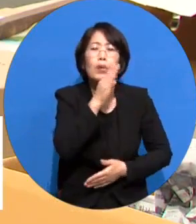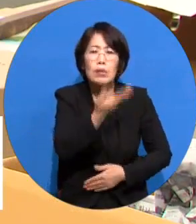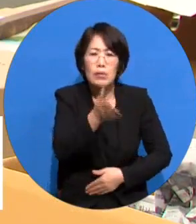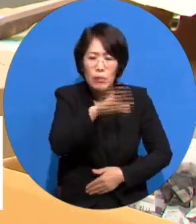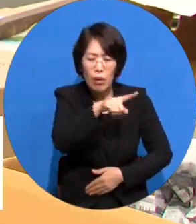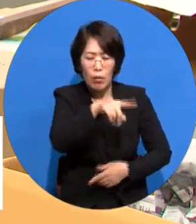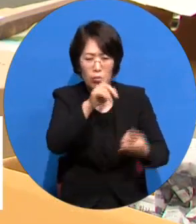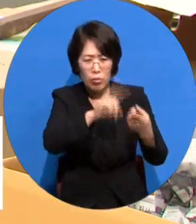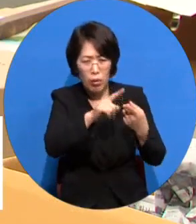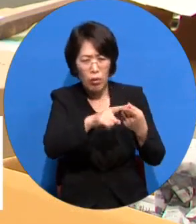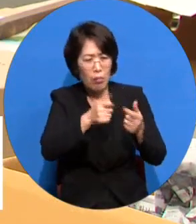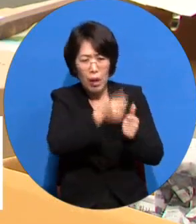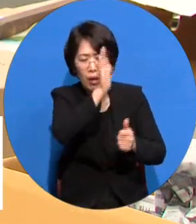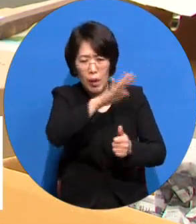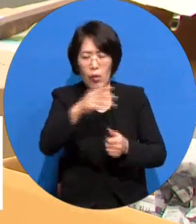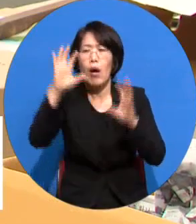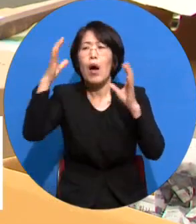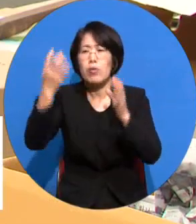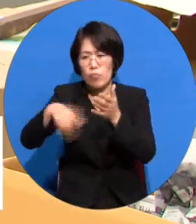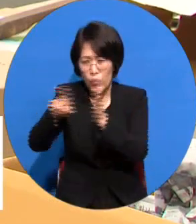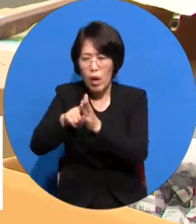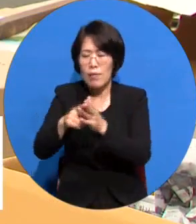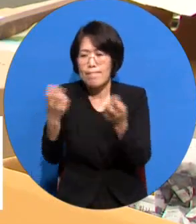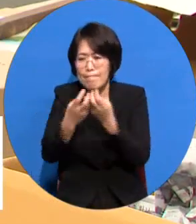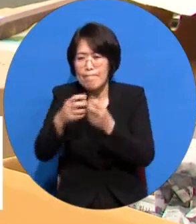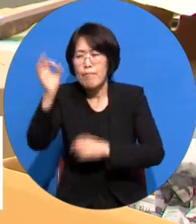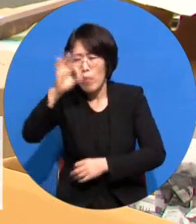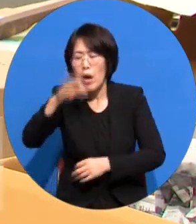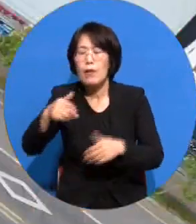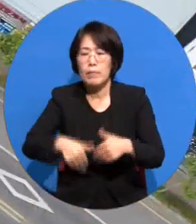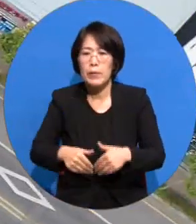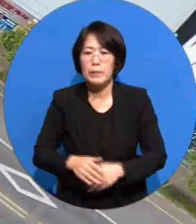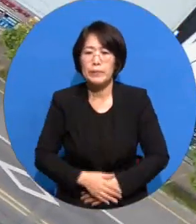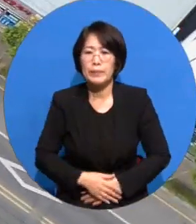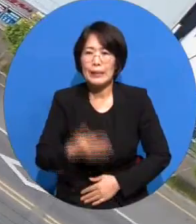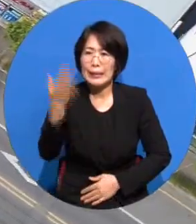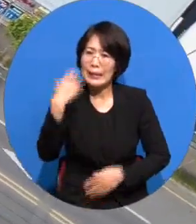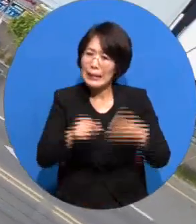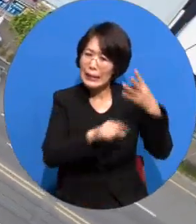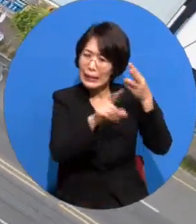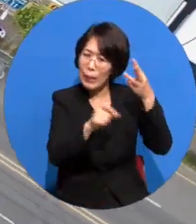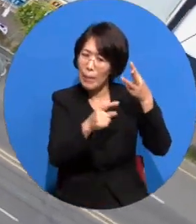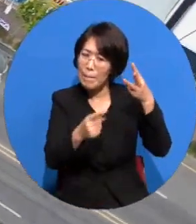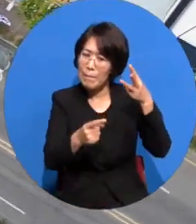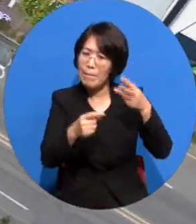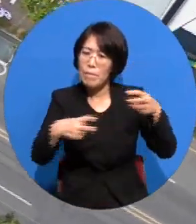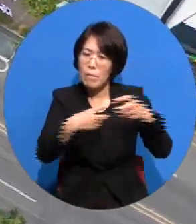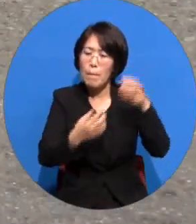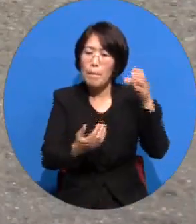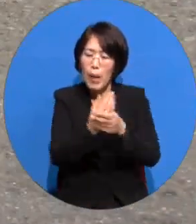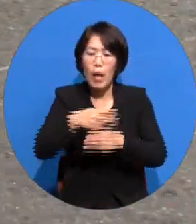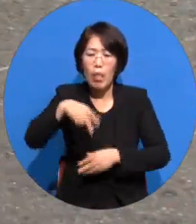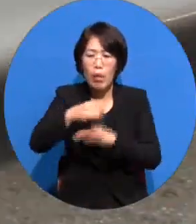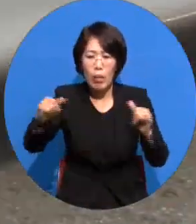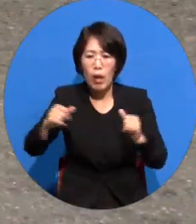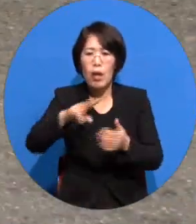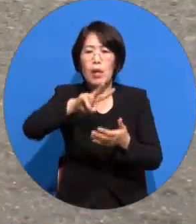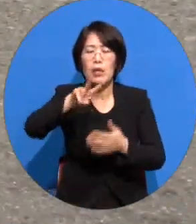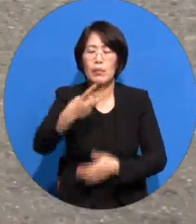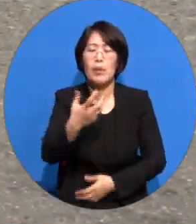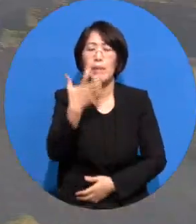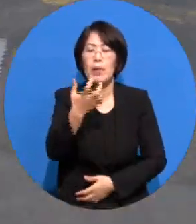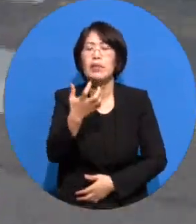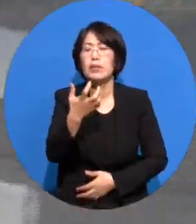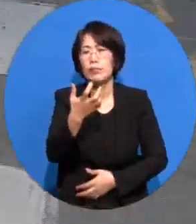할지라도 아이들을 먼저 생각한다면 어떤 방법이라도 찾을 수 있지 않겠어요? 지난달 전남에서 발생한 보행자 교통사고는 280여